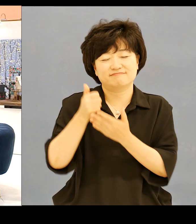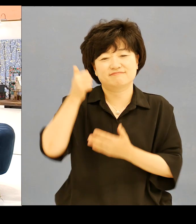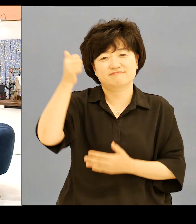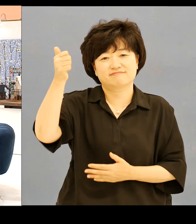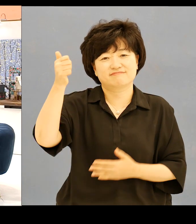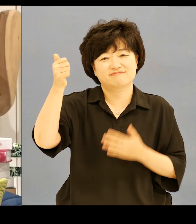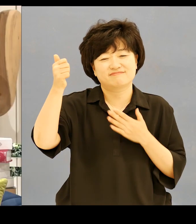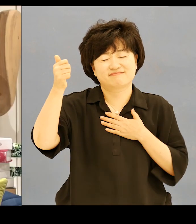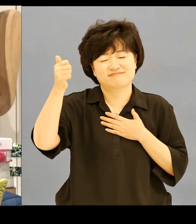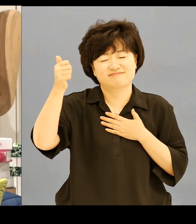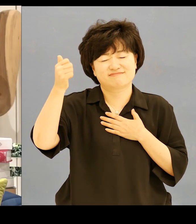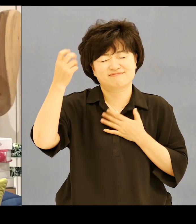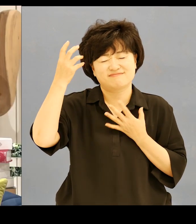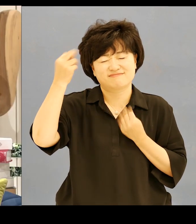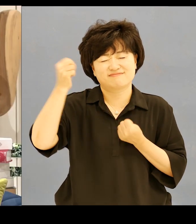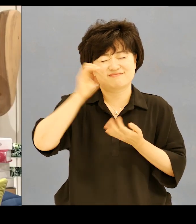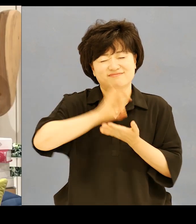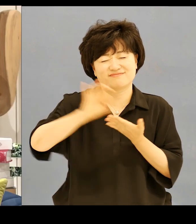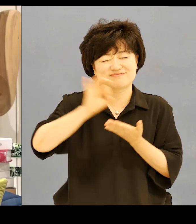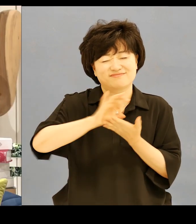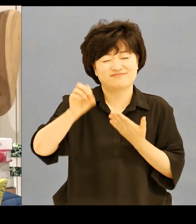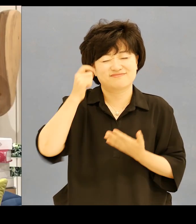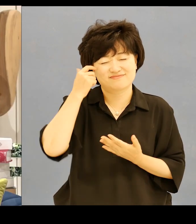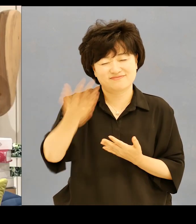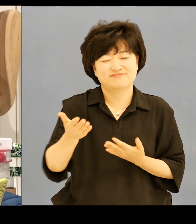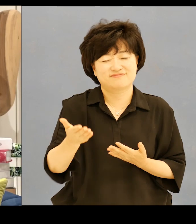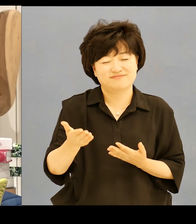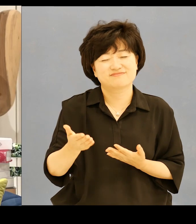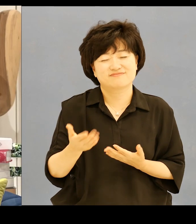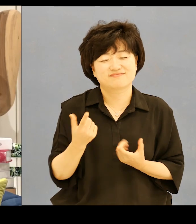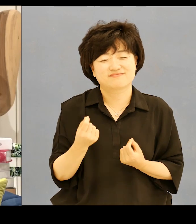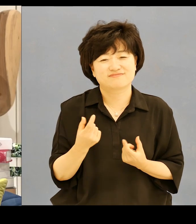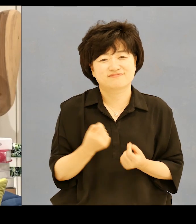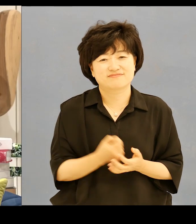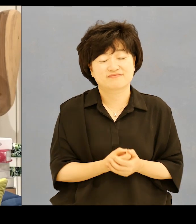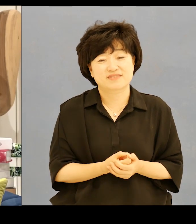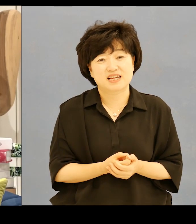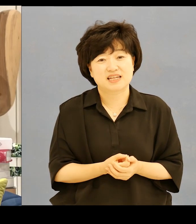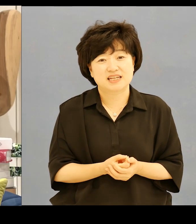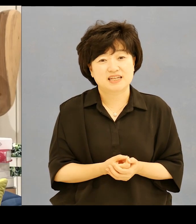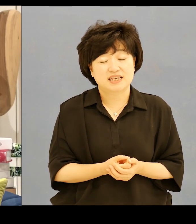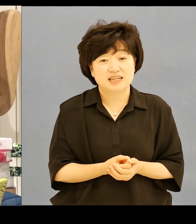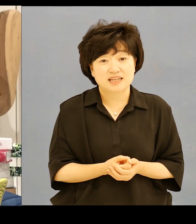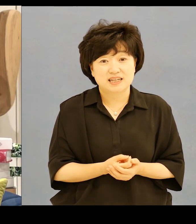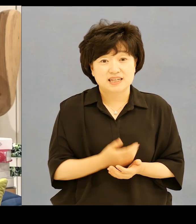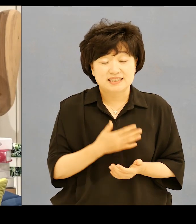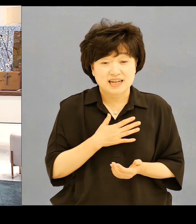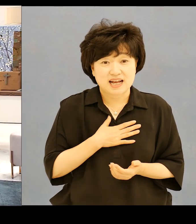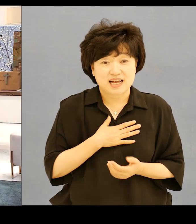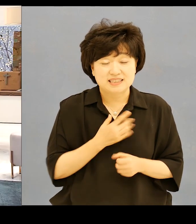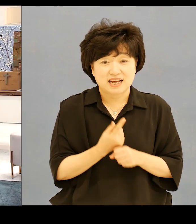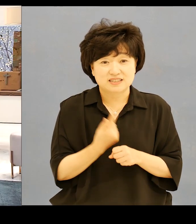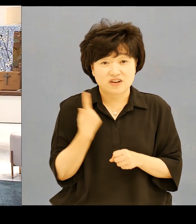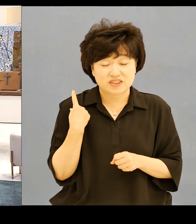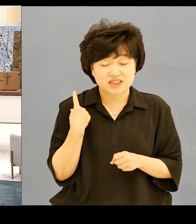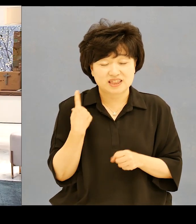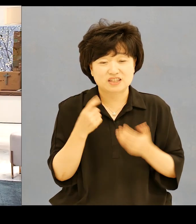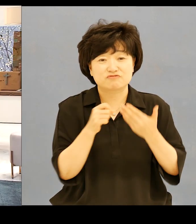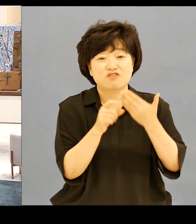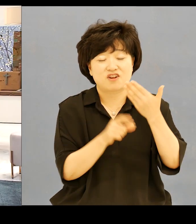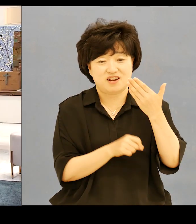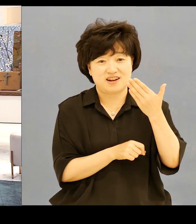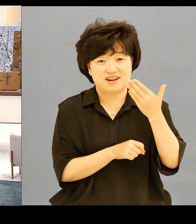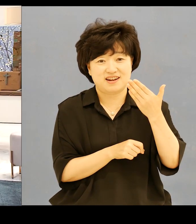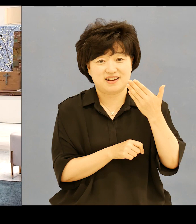저를 엄청 쓰시려고 그러는 것 같아요. 이제 제가 작년에 이제 9월에